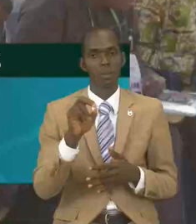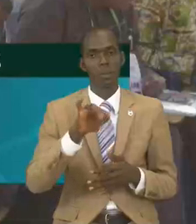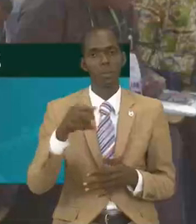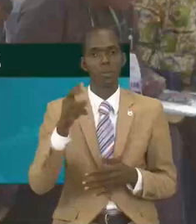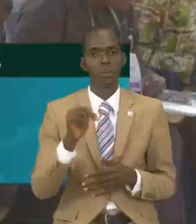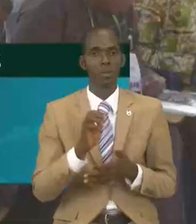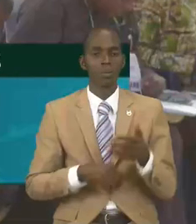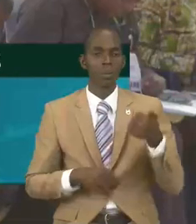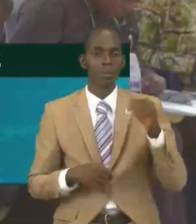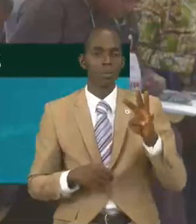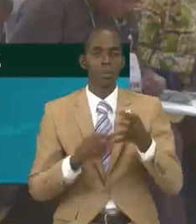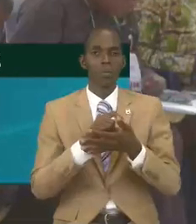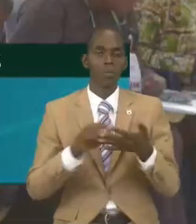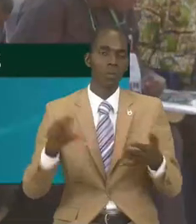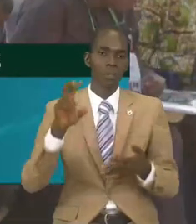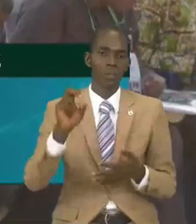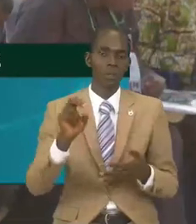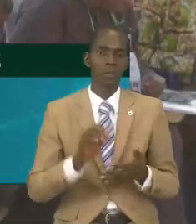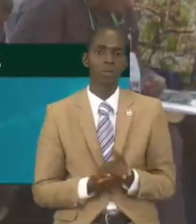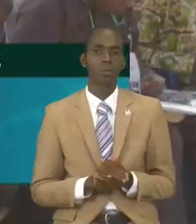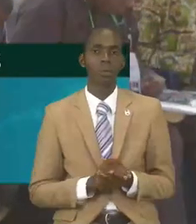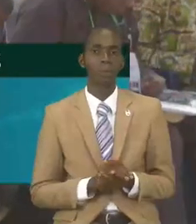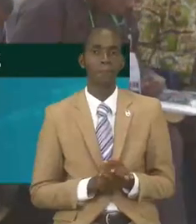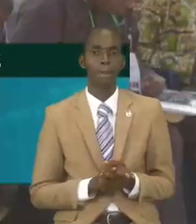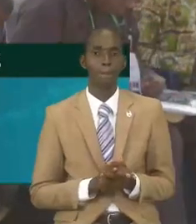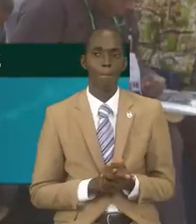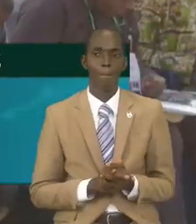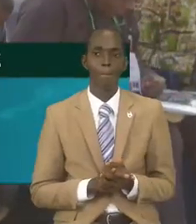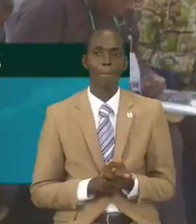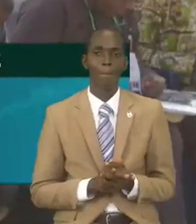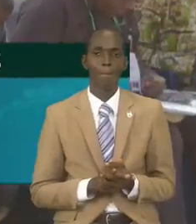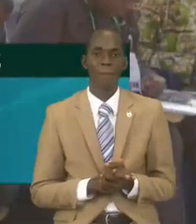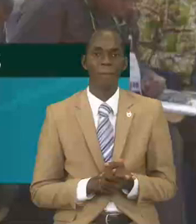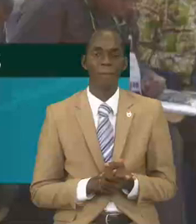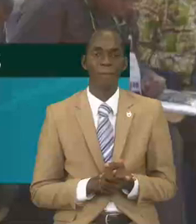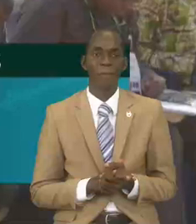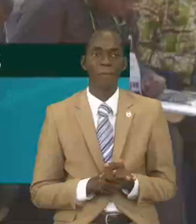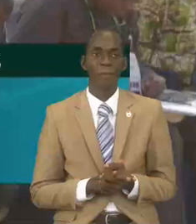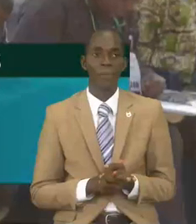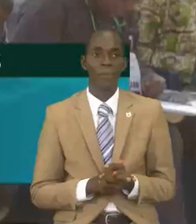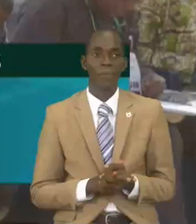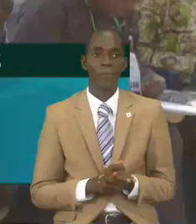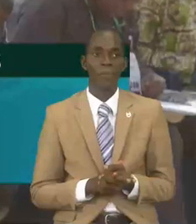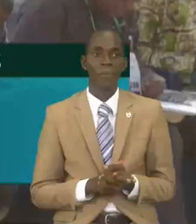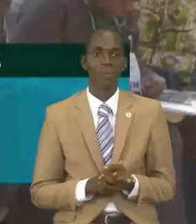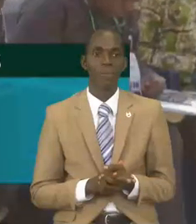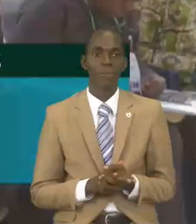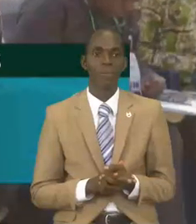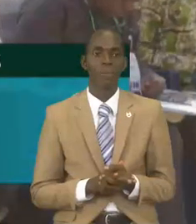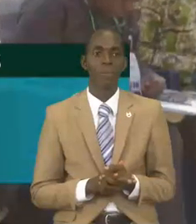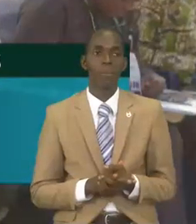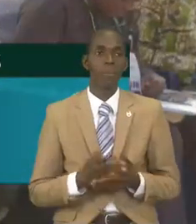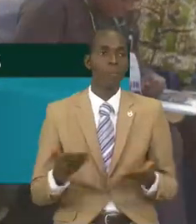30. Jean 14 verset 30. Je ne parlerai plus